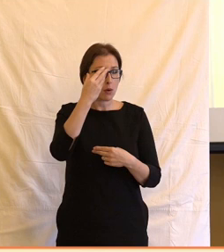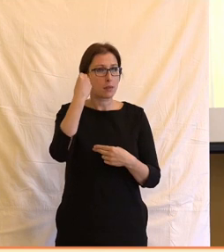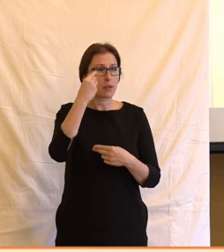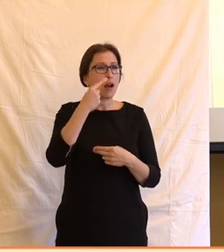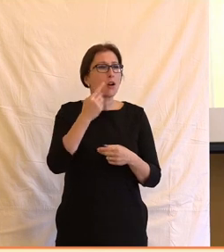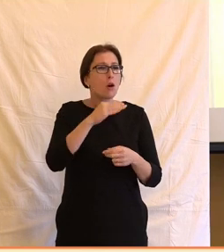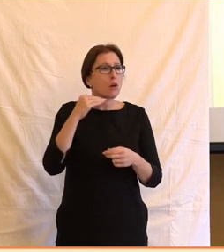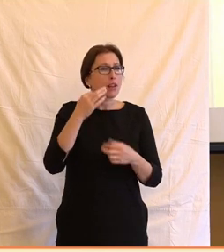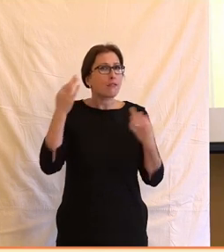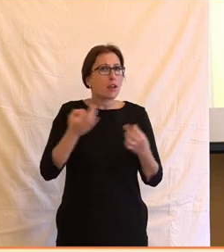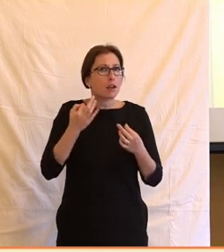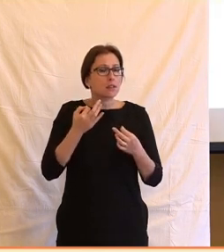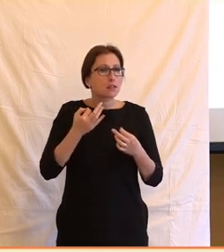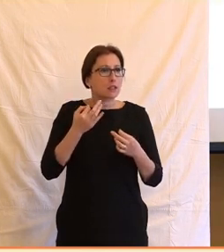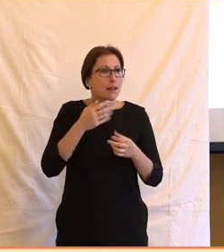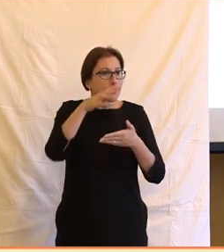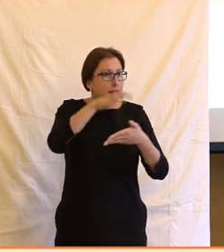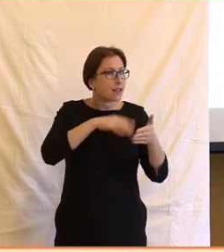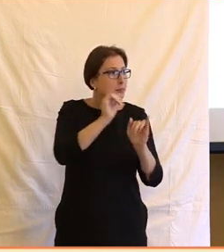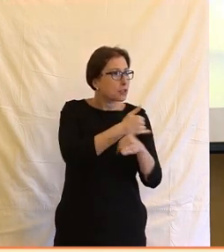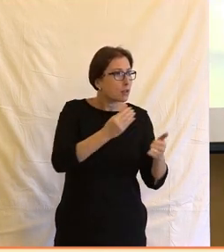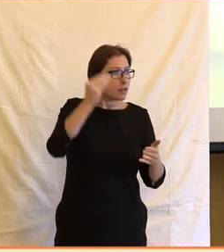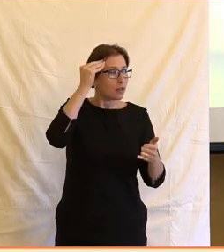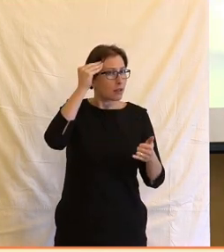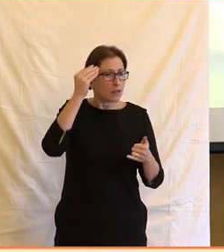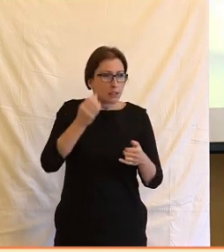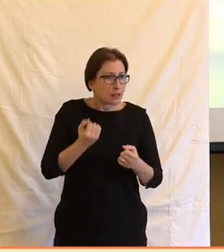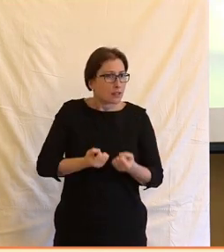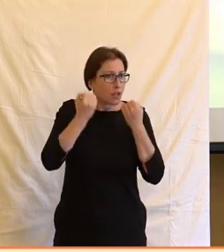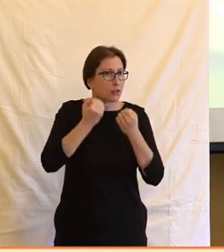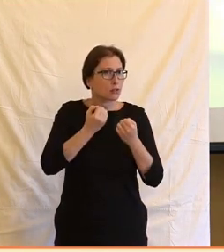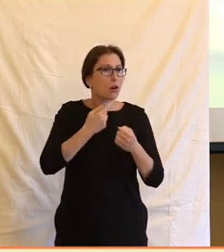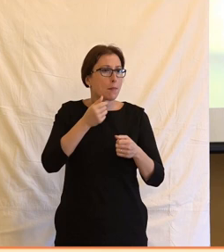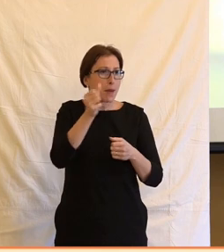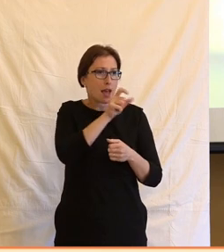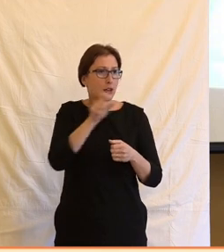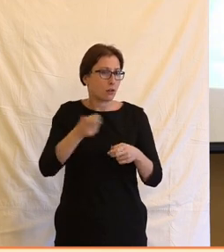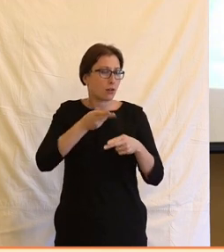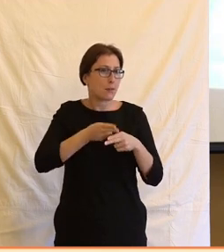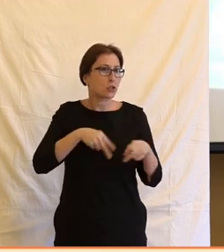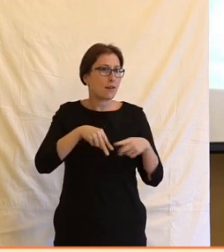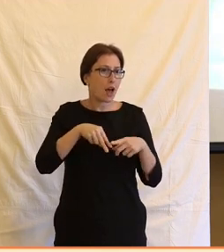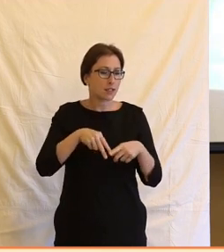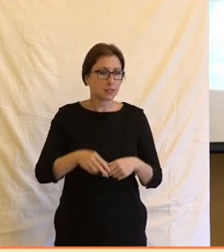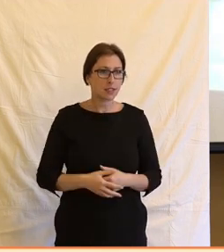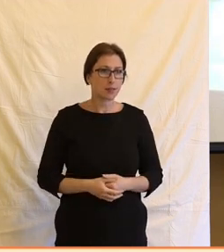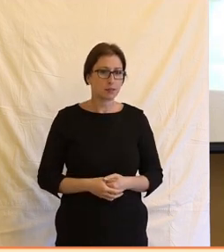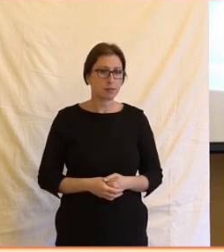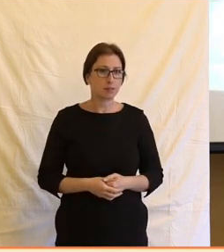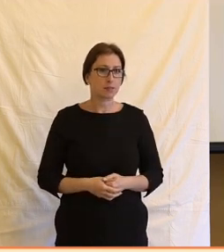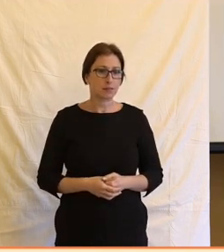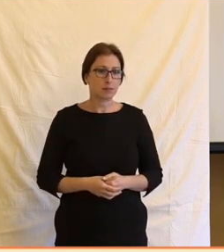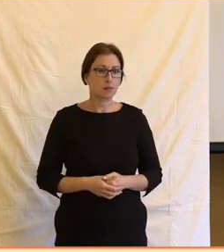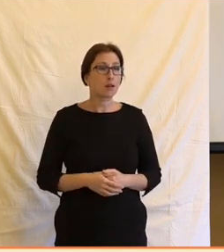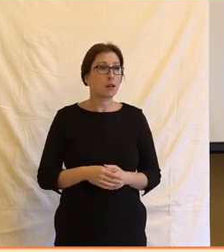dost věcí. Třeba na text písničky. Říká se tomu afázie. Můžu se vás něco zeptat, je vám do